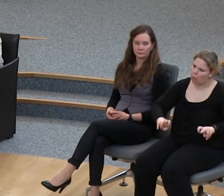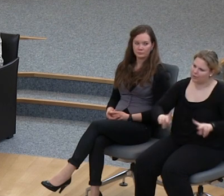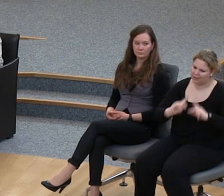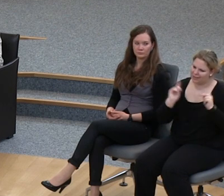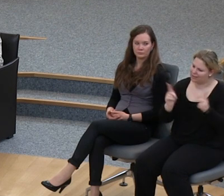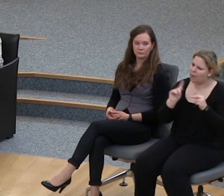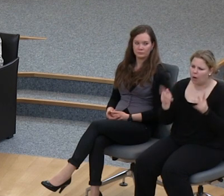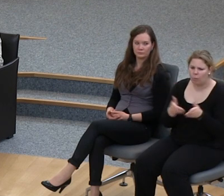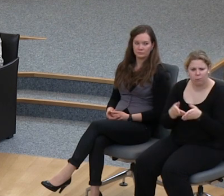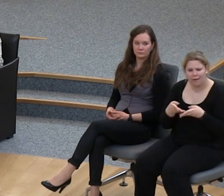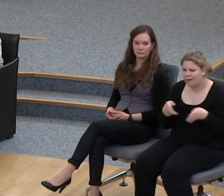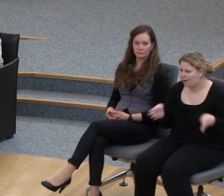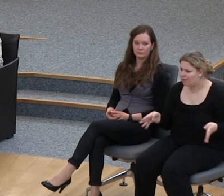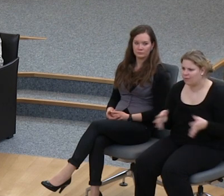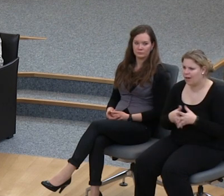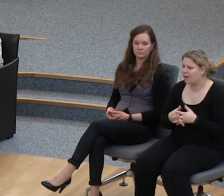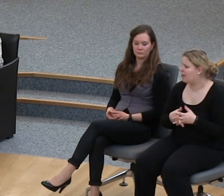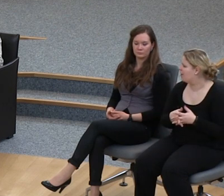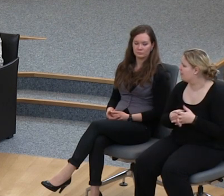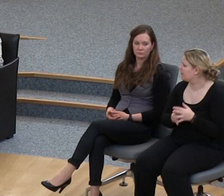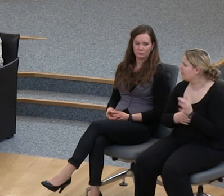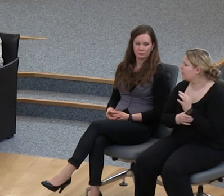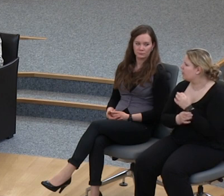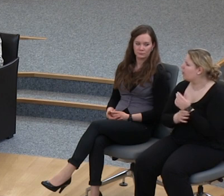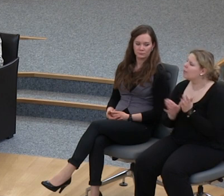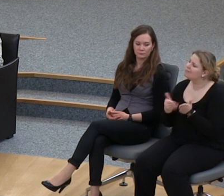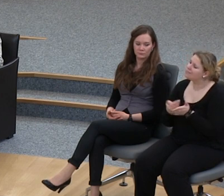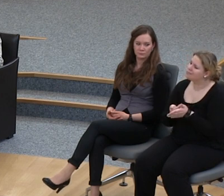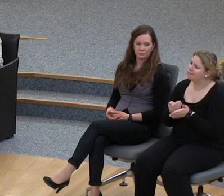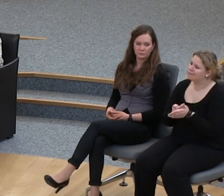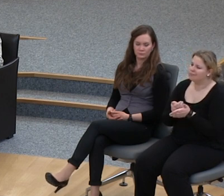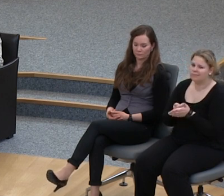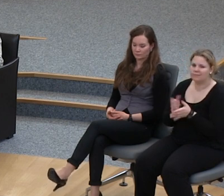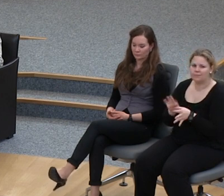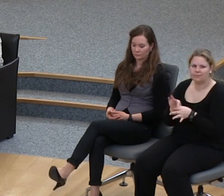ich sage mal, das DRG-System hat ja auch dazu beigetragen,